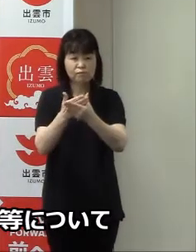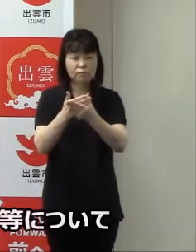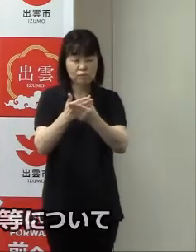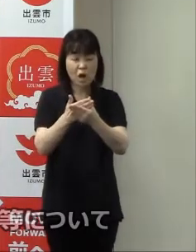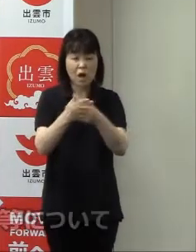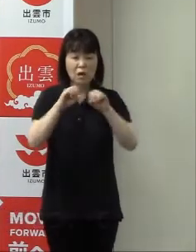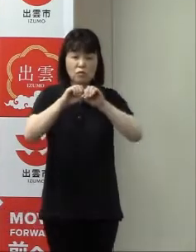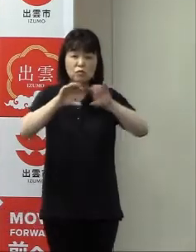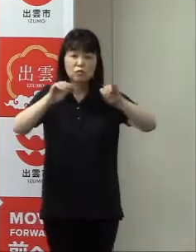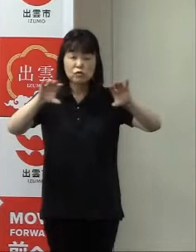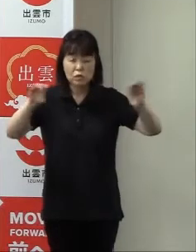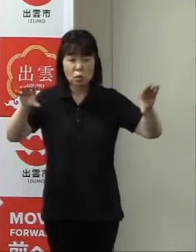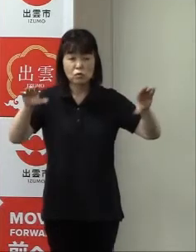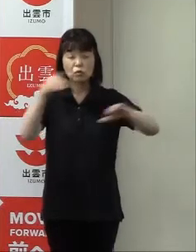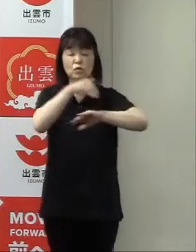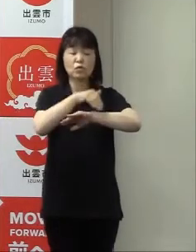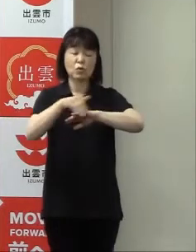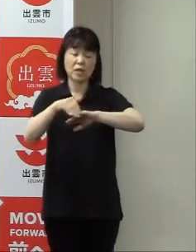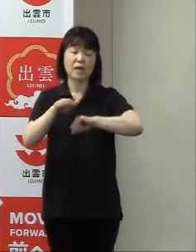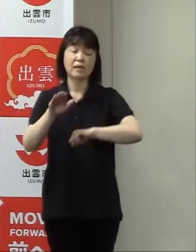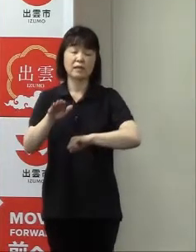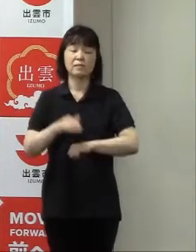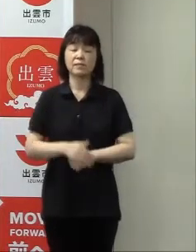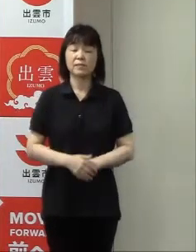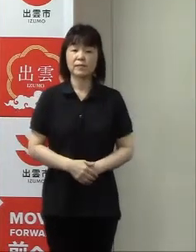というふうに考えております。